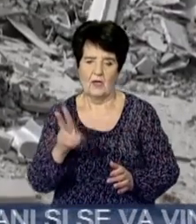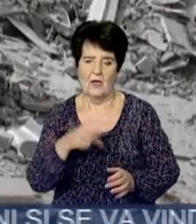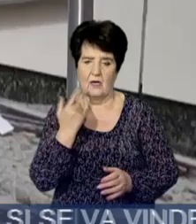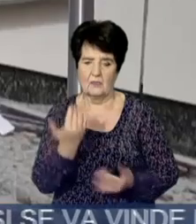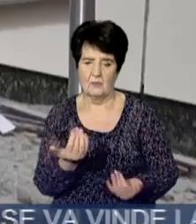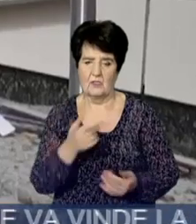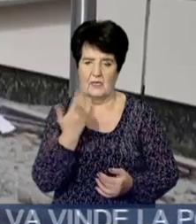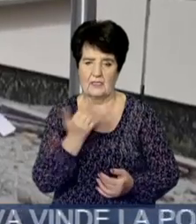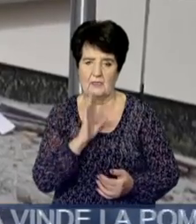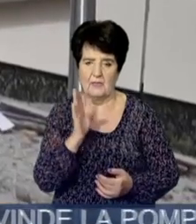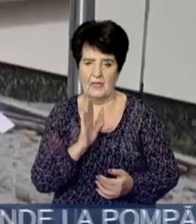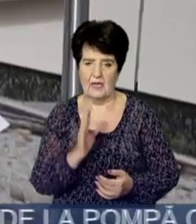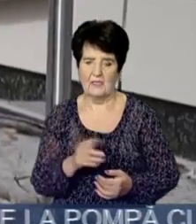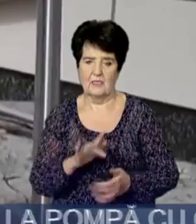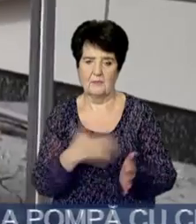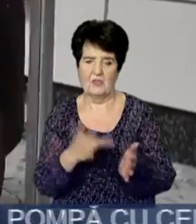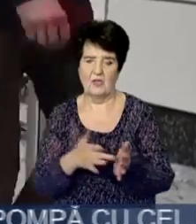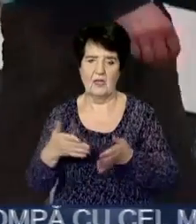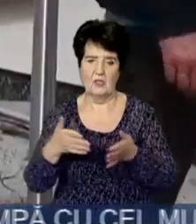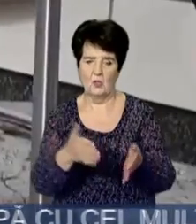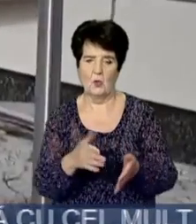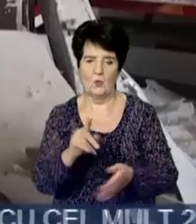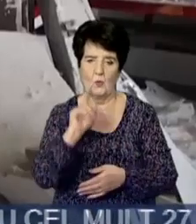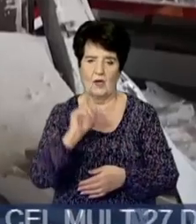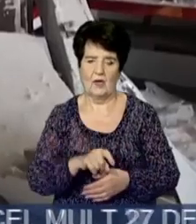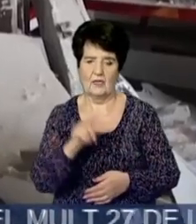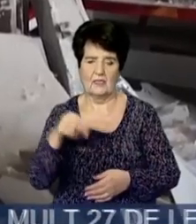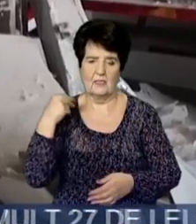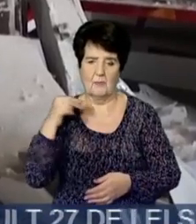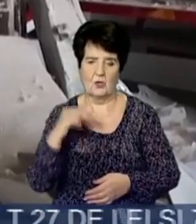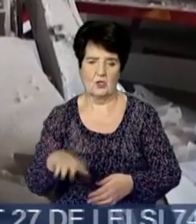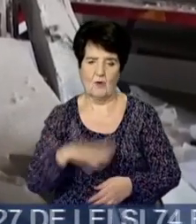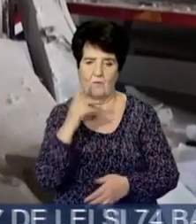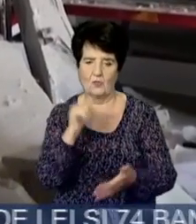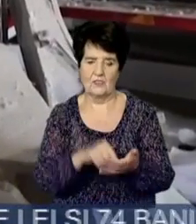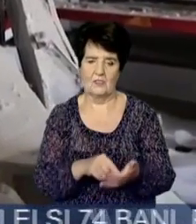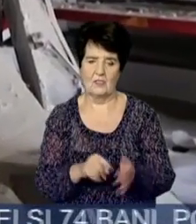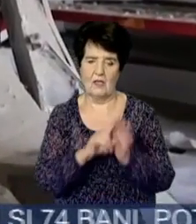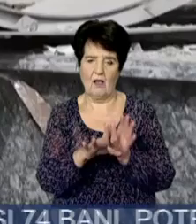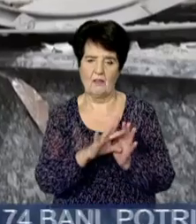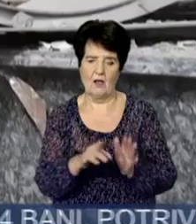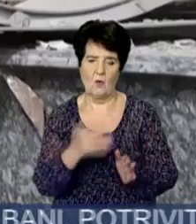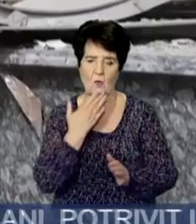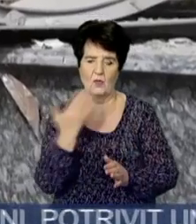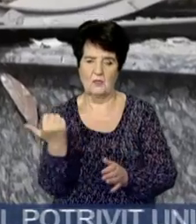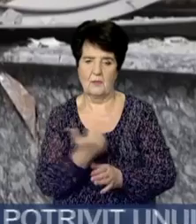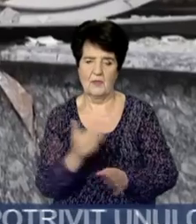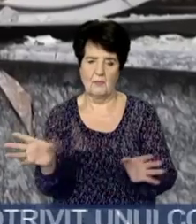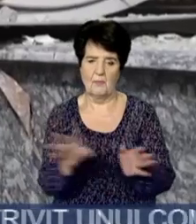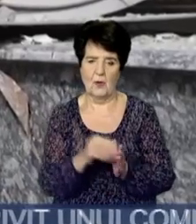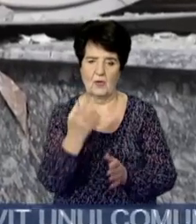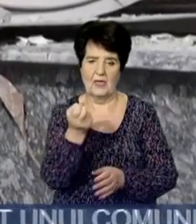azi dimineață că se află în drum spre centrala nucleară ucrainană din Zaporojie, care a fost ținta unor atacuri în ultimele săptămâni, împreună cu